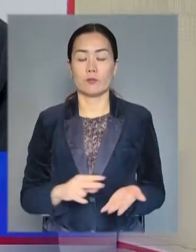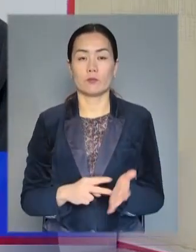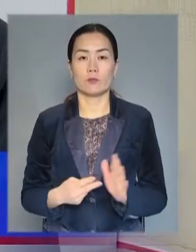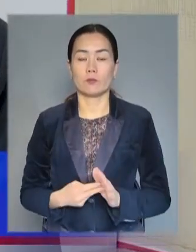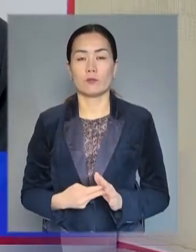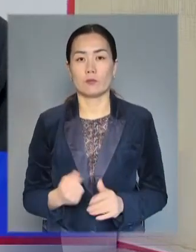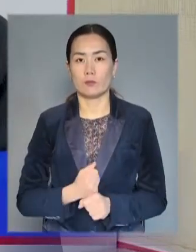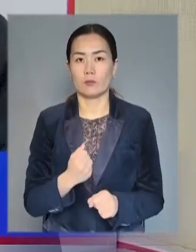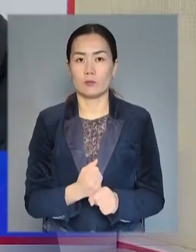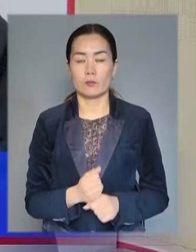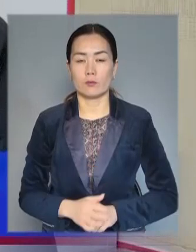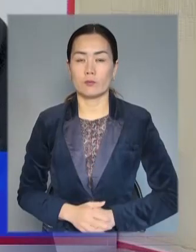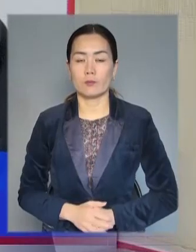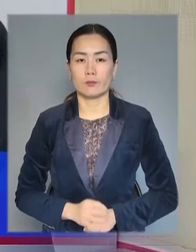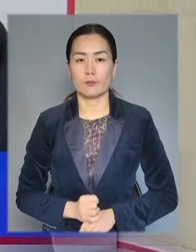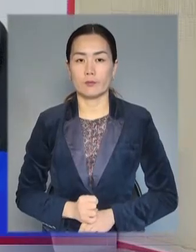Қазіргі кезеңде сол